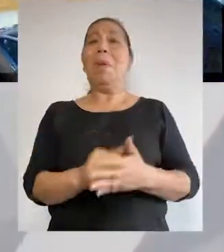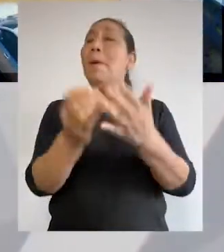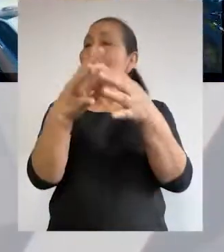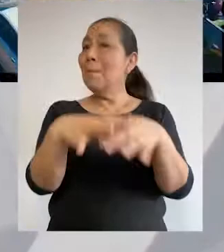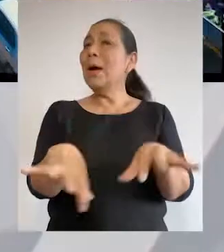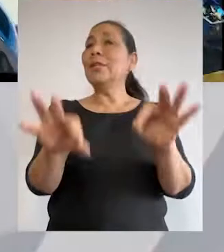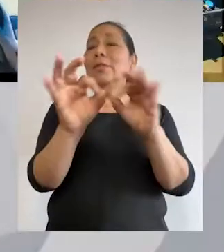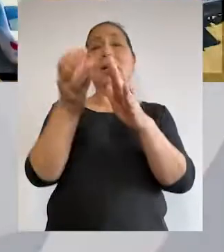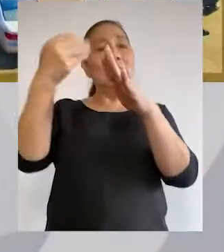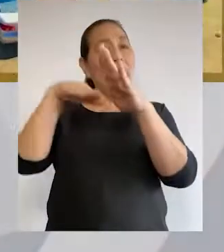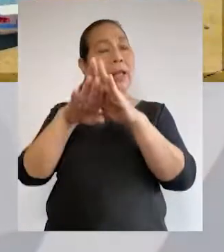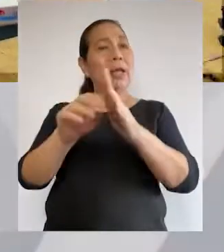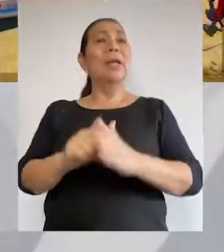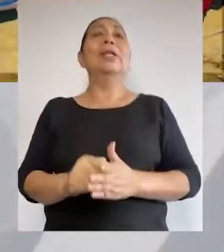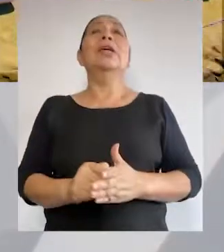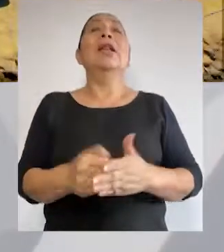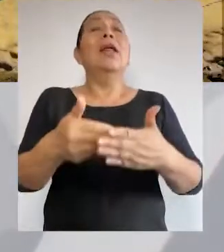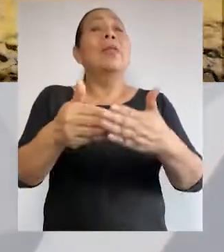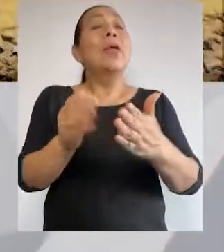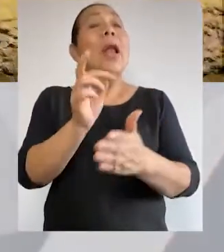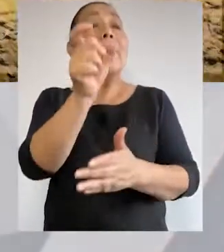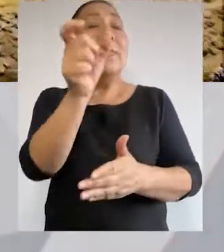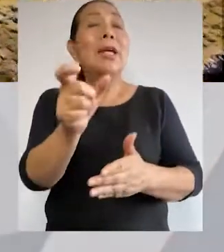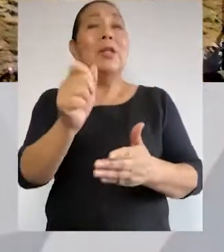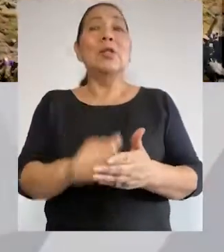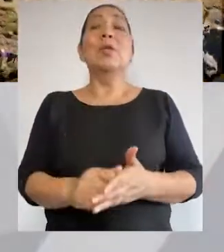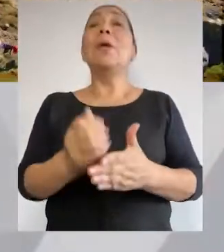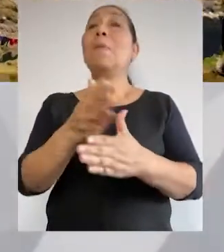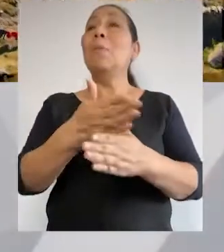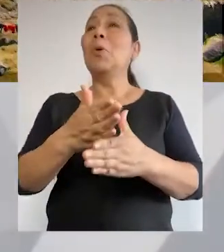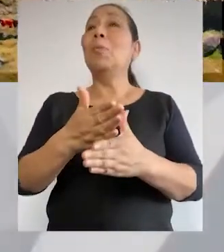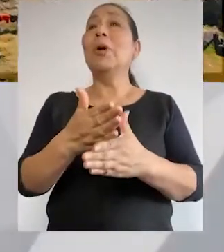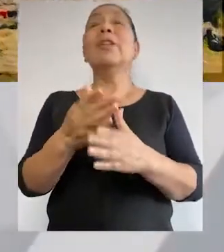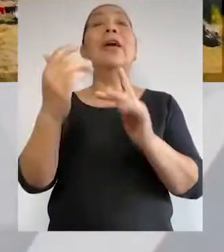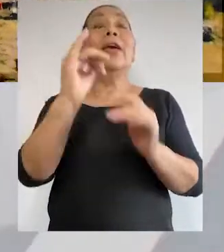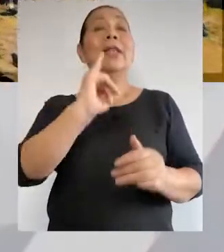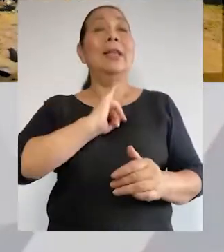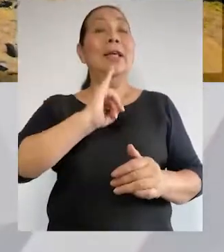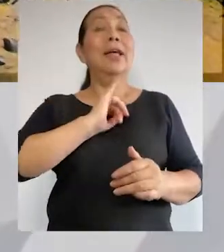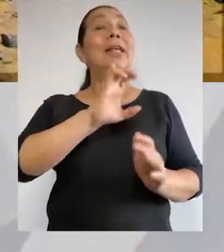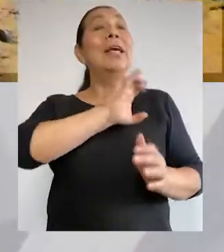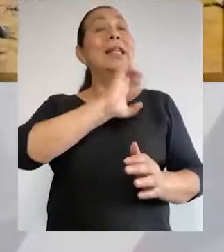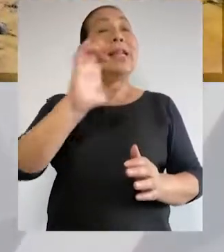unanchasqa kananku. Hinaspa chayta yachaspa Estadupaq